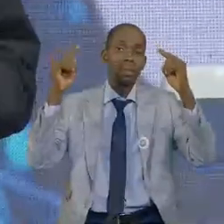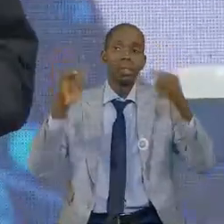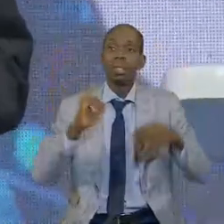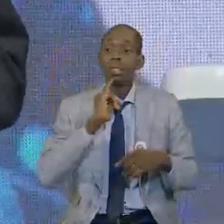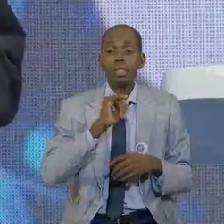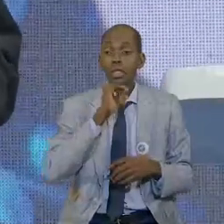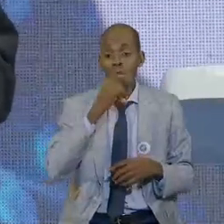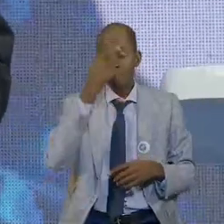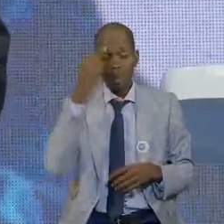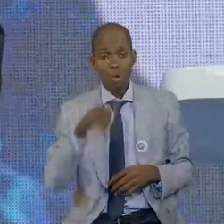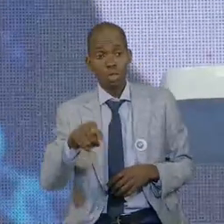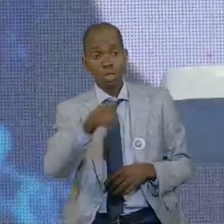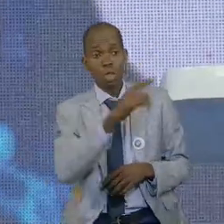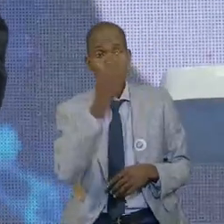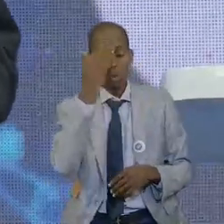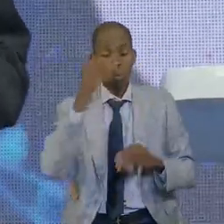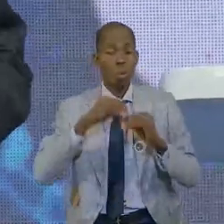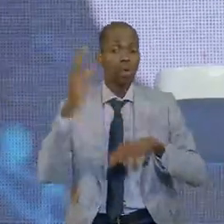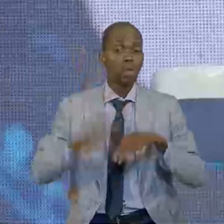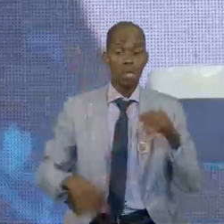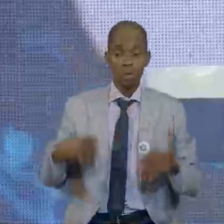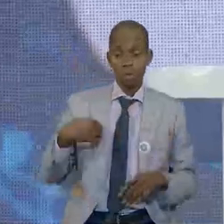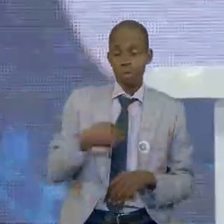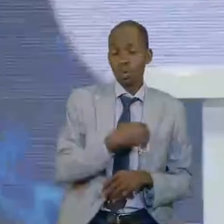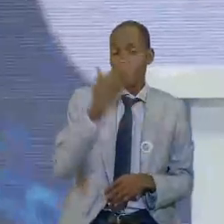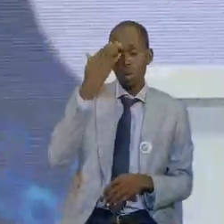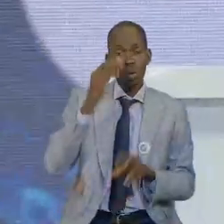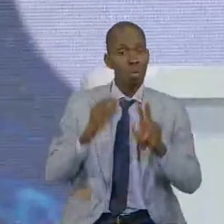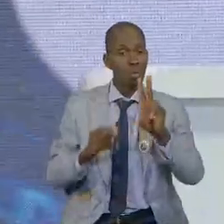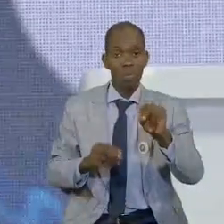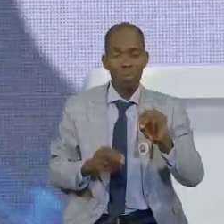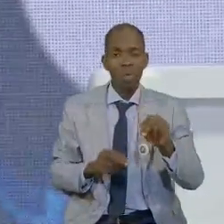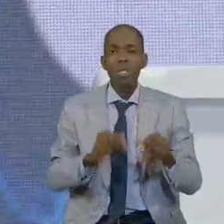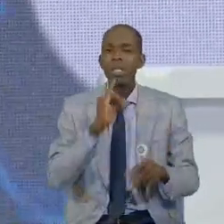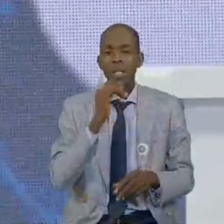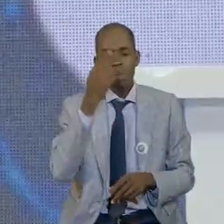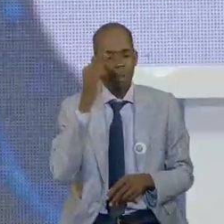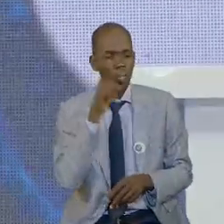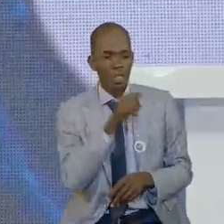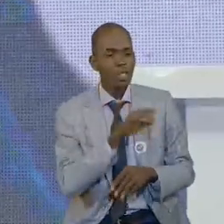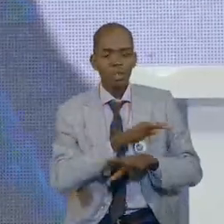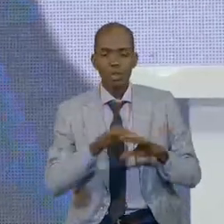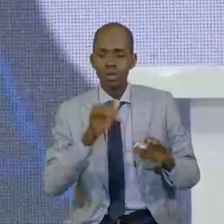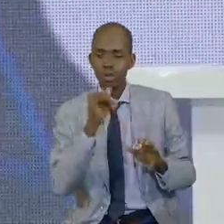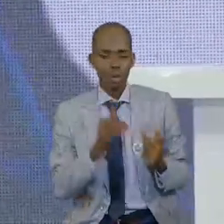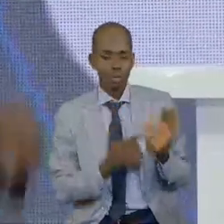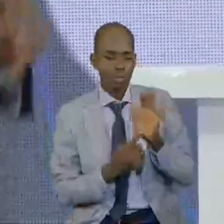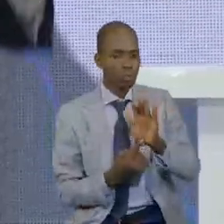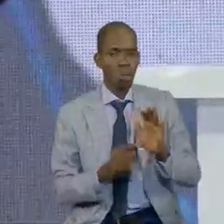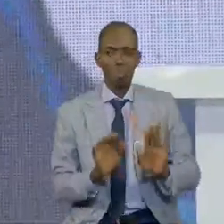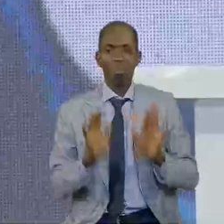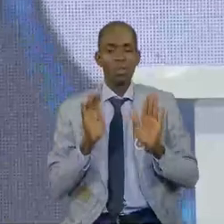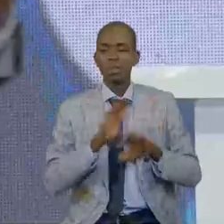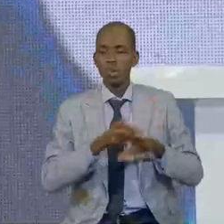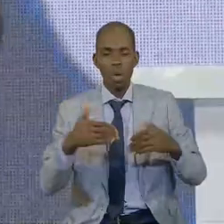know more that we, than we know. Ce n'est pas parce qu'ils connaissent plus que nous. It's because they didn't have fear, they didn't have any